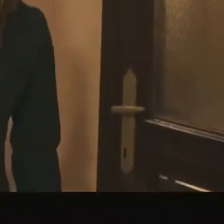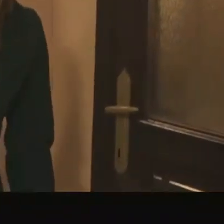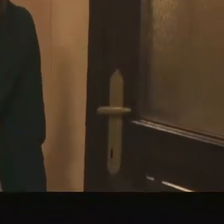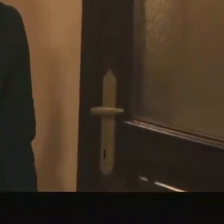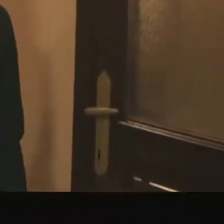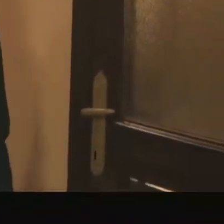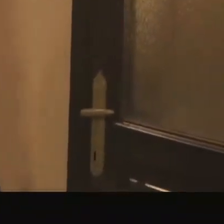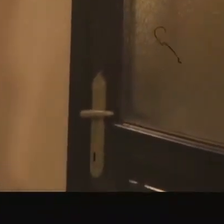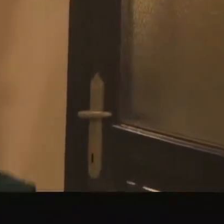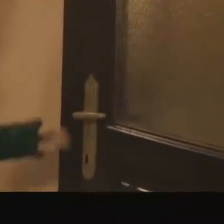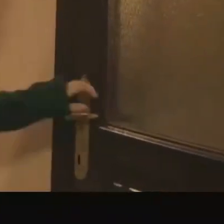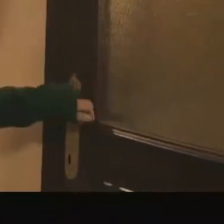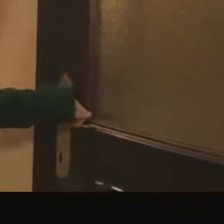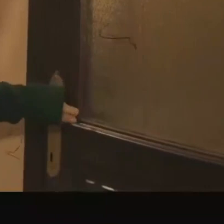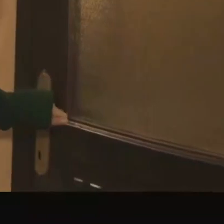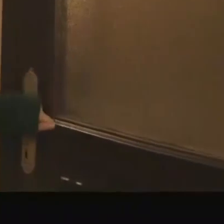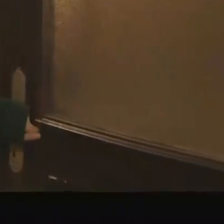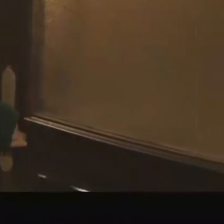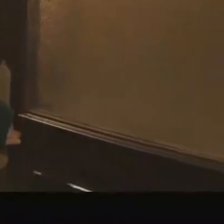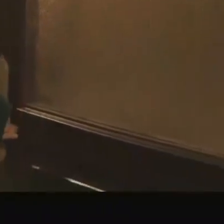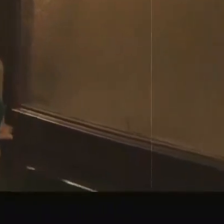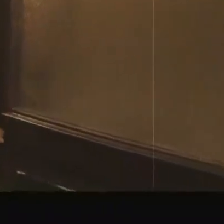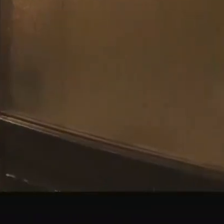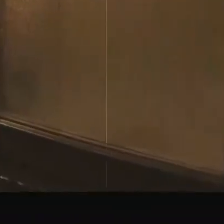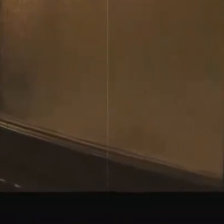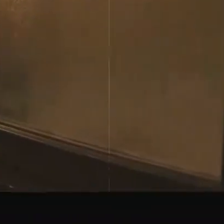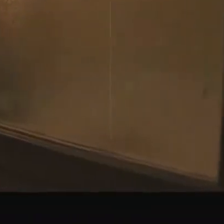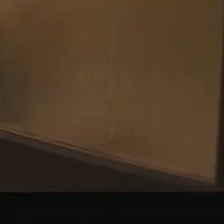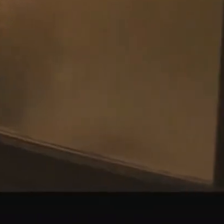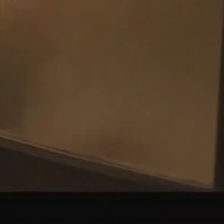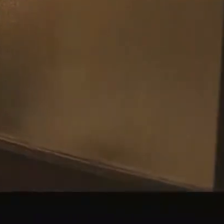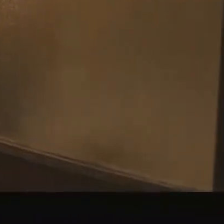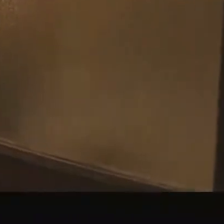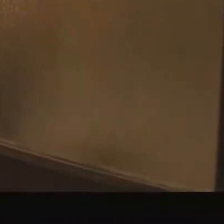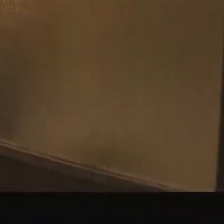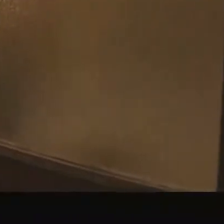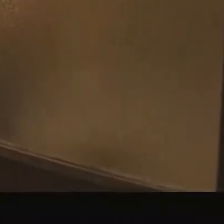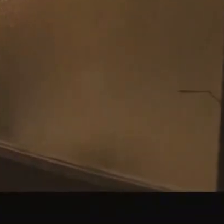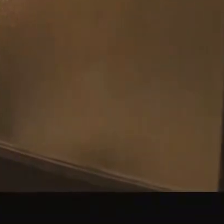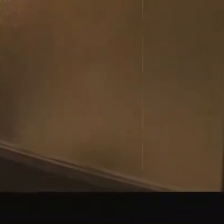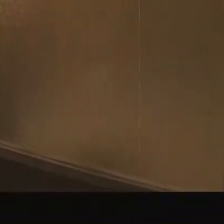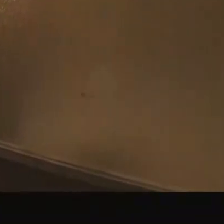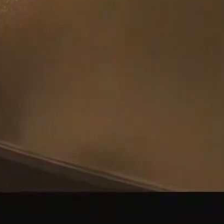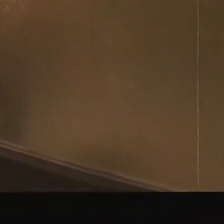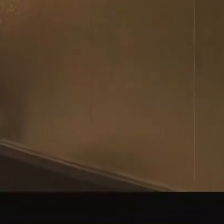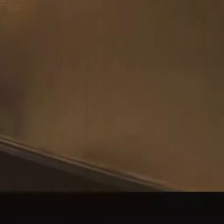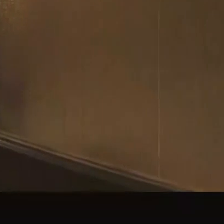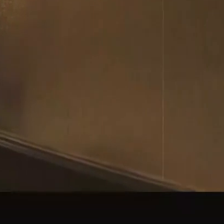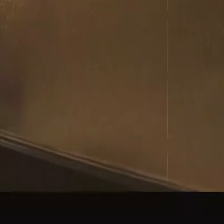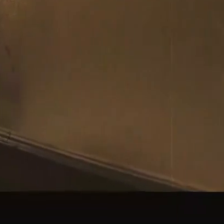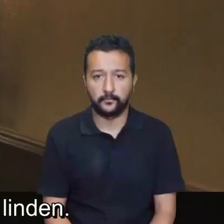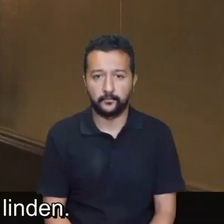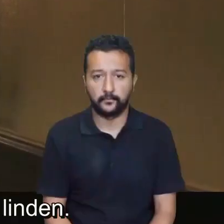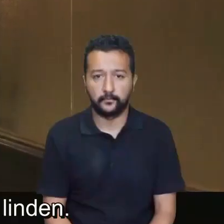dalları desenli açık renk halının kenarında duran bavulunu kaldırdı. Omuzlarına dökülen uzun saçlarıyla beyaz tenli 20'lerinde. O